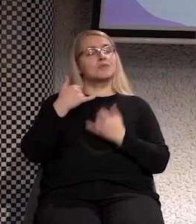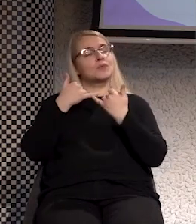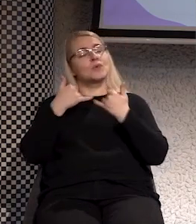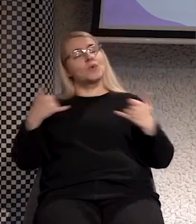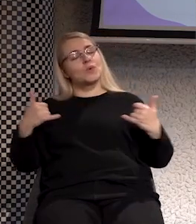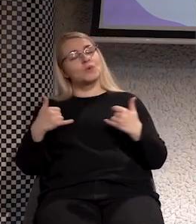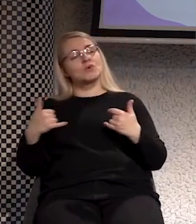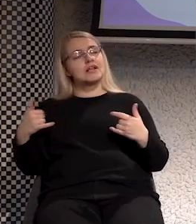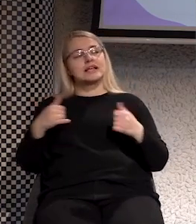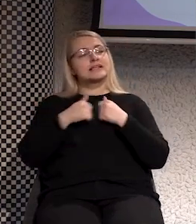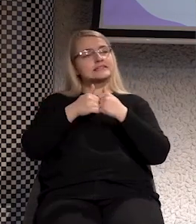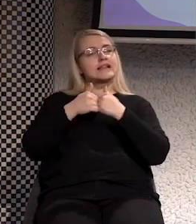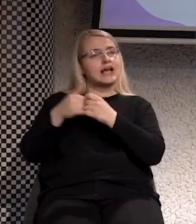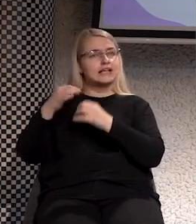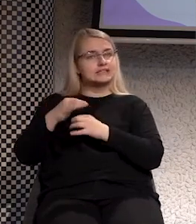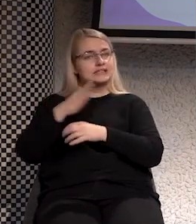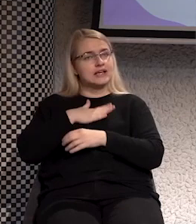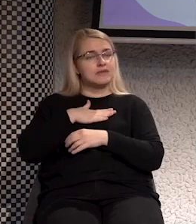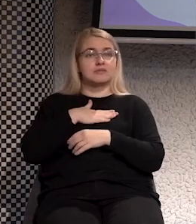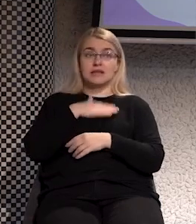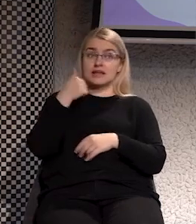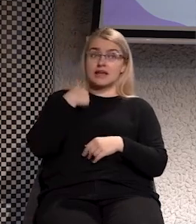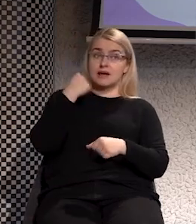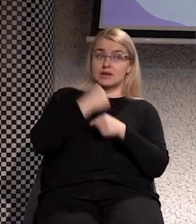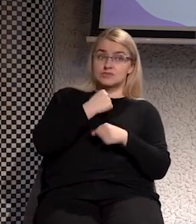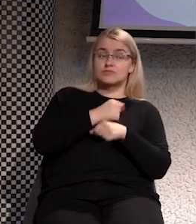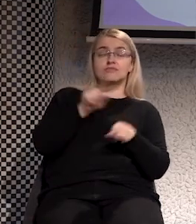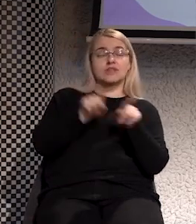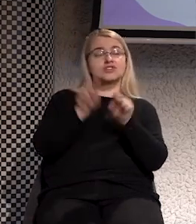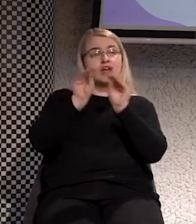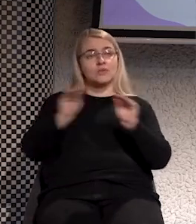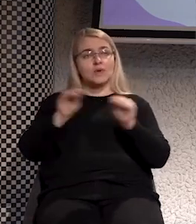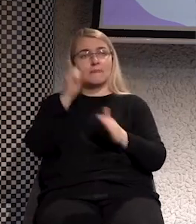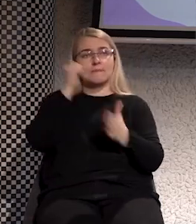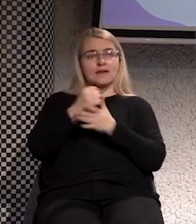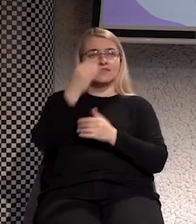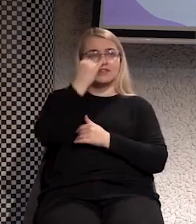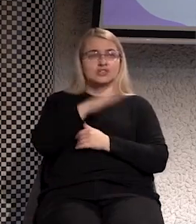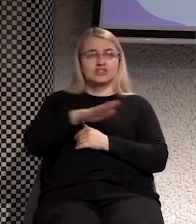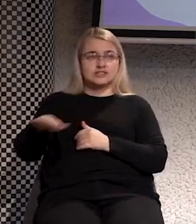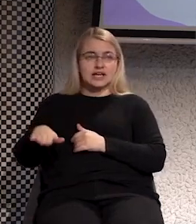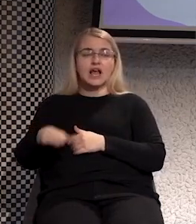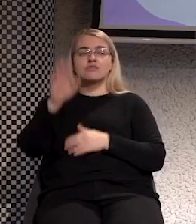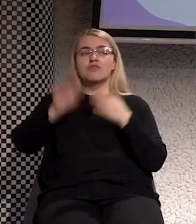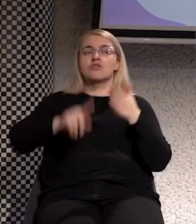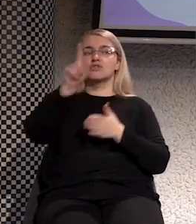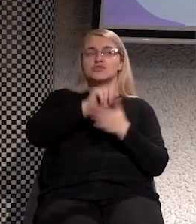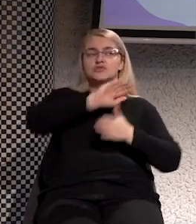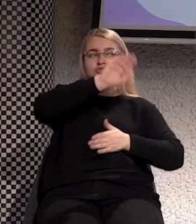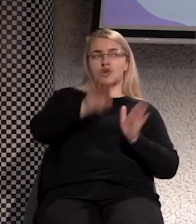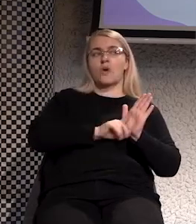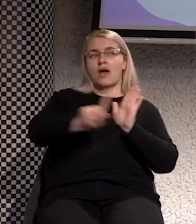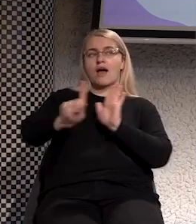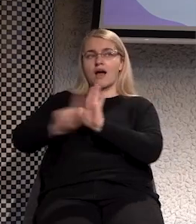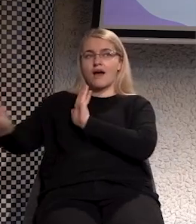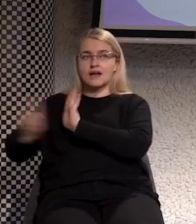ale pracuję też jako edukatorka, między innymi praw dziecka i jeżdżę po dolnośląskich szkołach i właściwie nie chciałam zadać pytania,